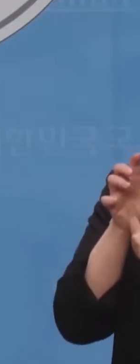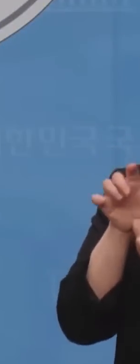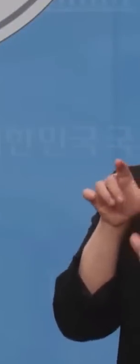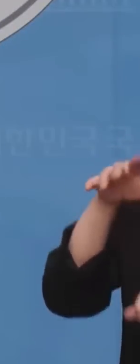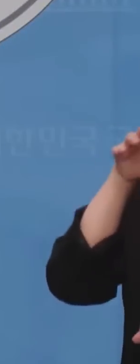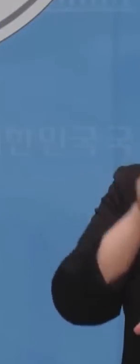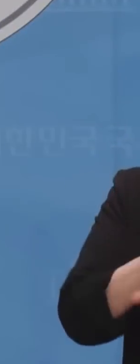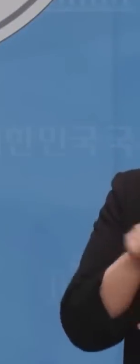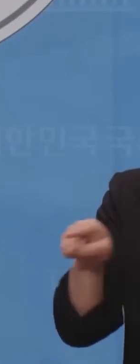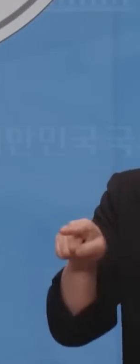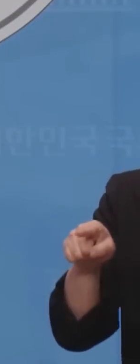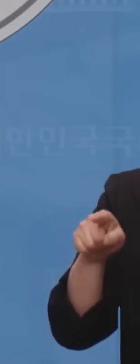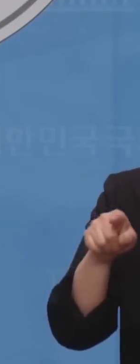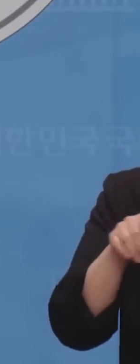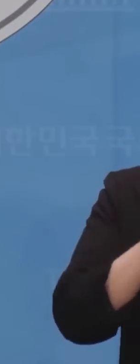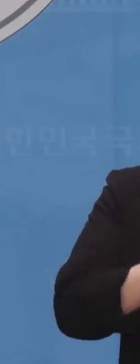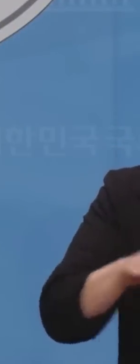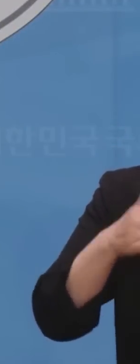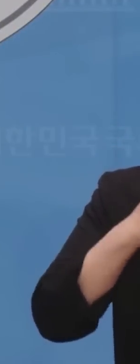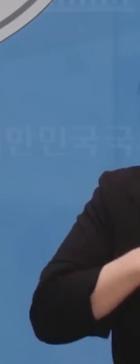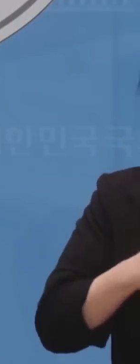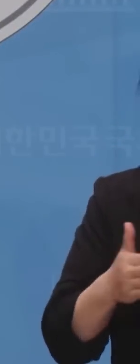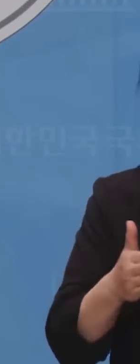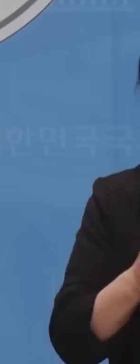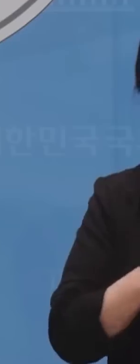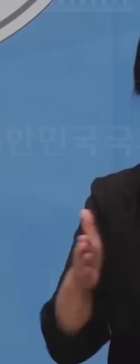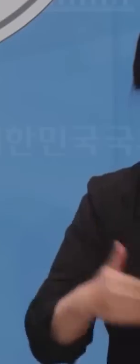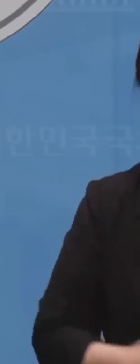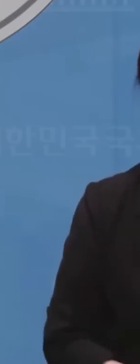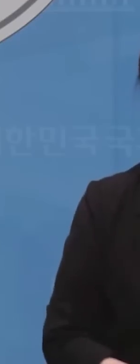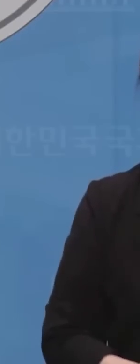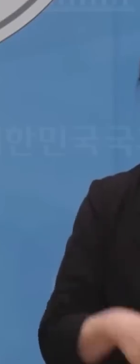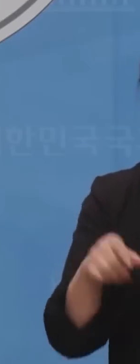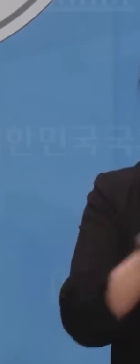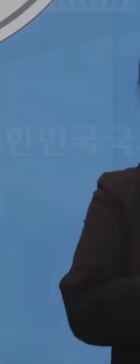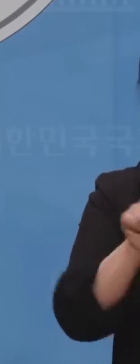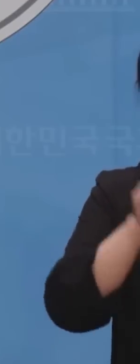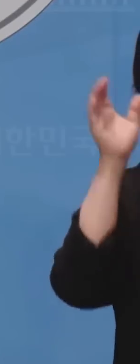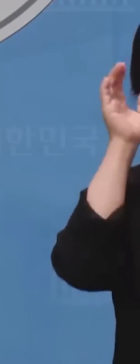있을 국회의원에게 기대하는 말이 아닙니다.